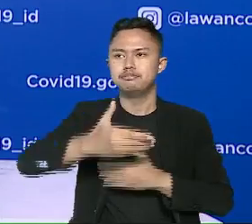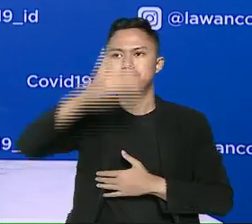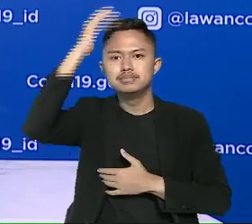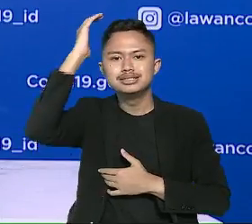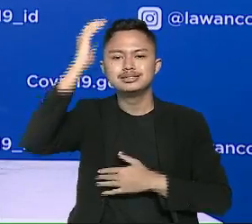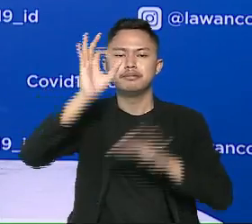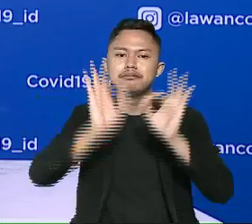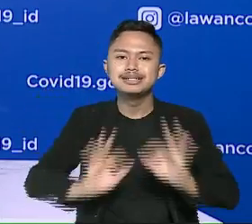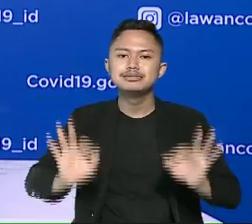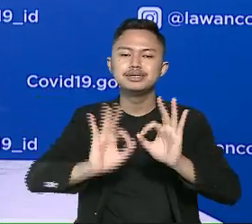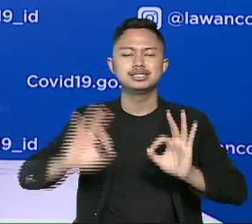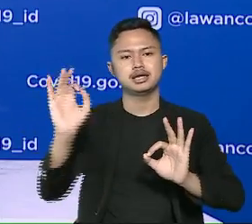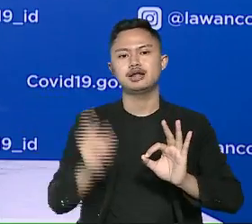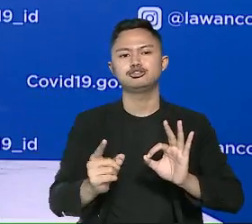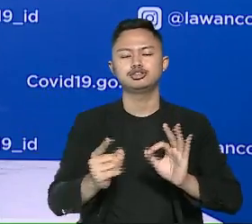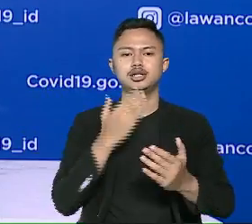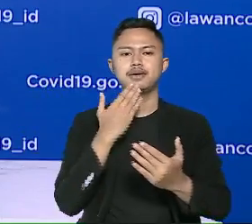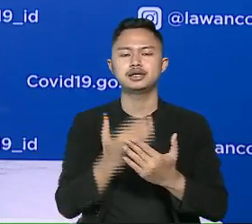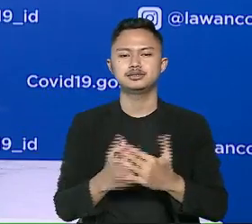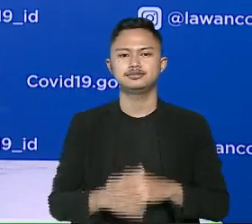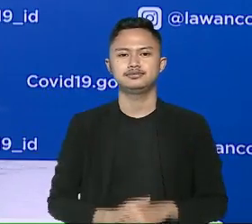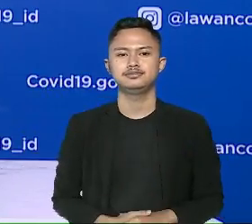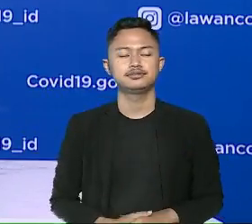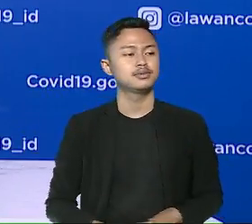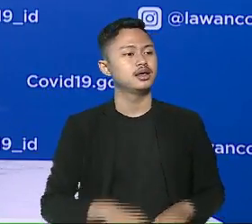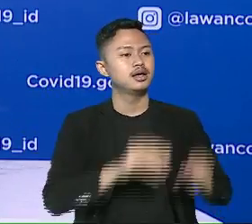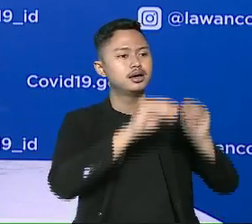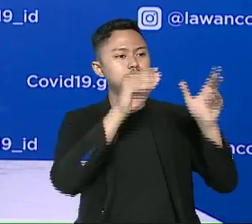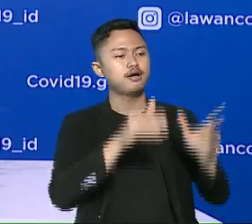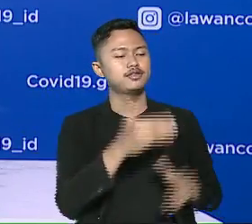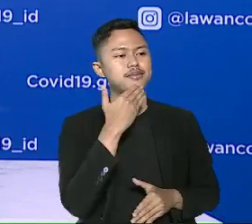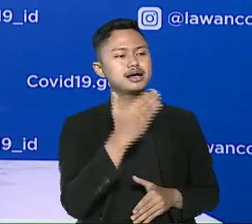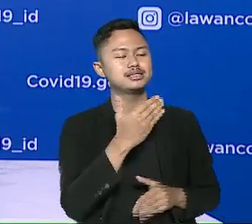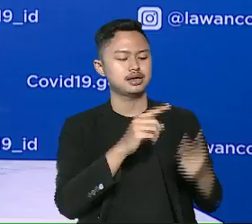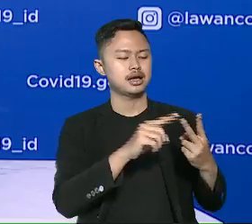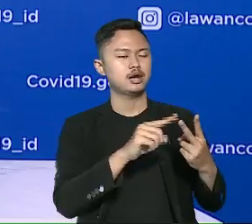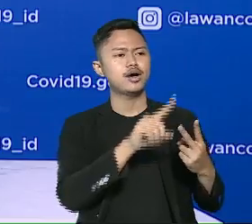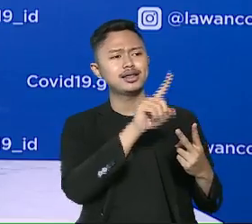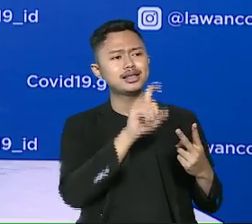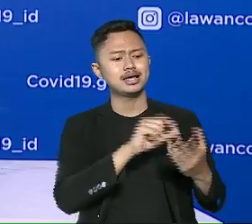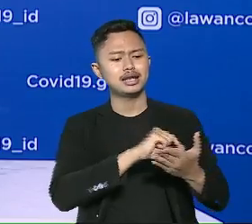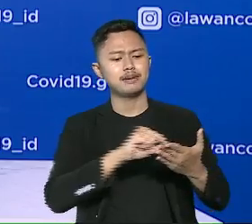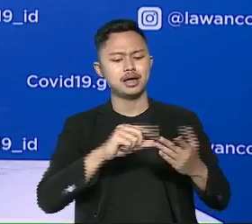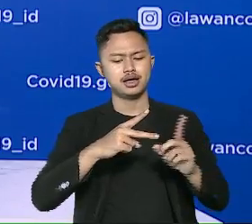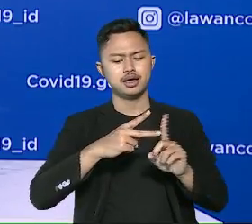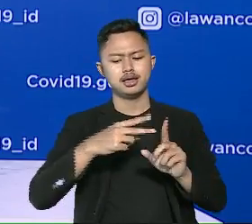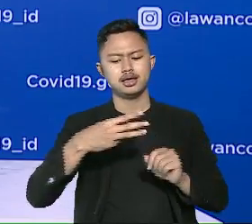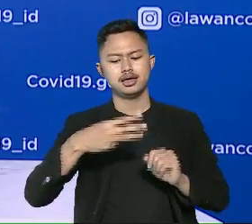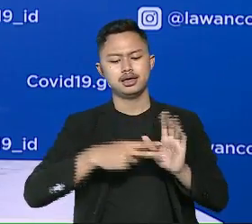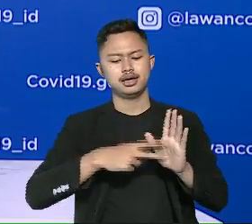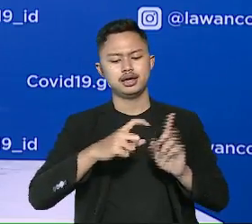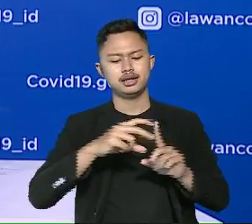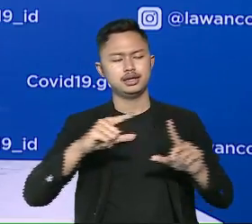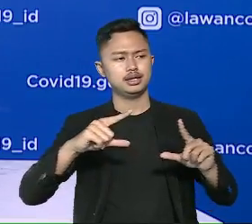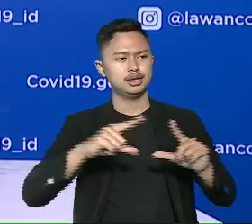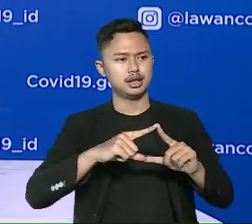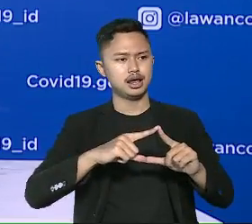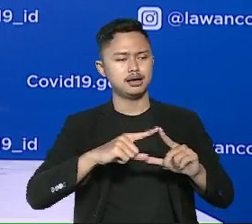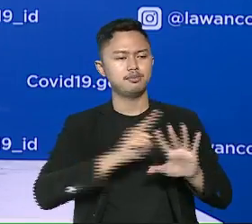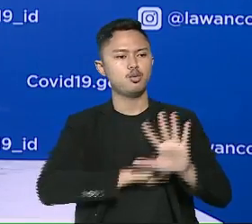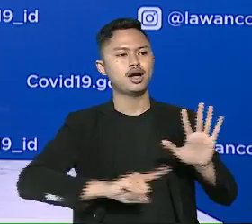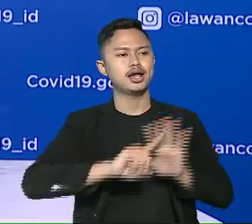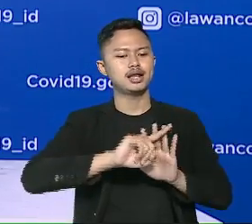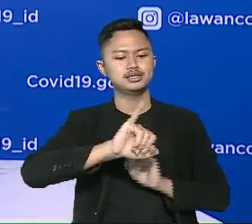desinfeksi rutin. Terima kasih. Terima kasih Prof. Pertanyaan kedua dari Hendra Jack TV dan Fitri Liputan